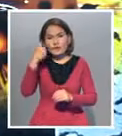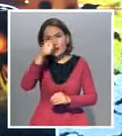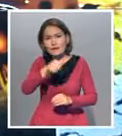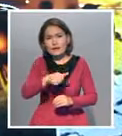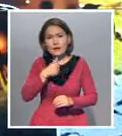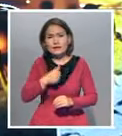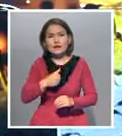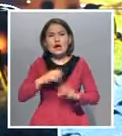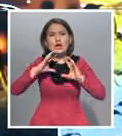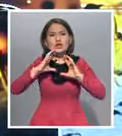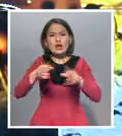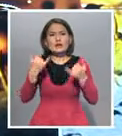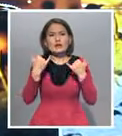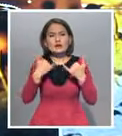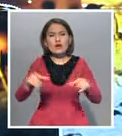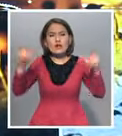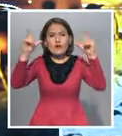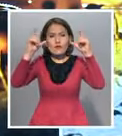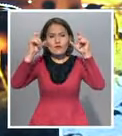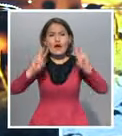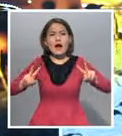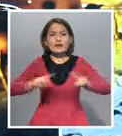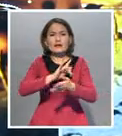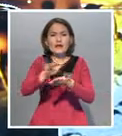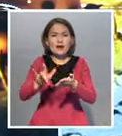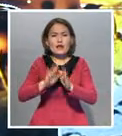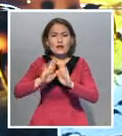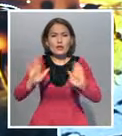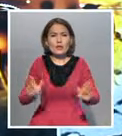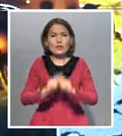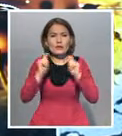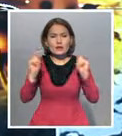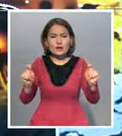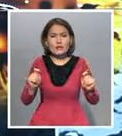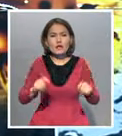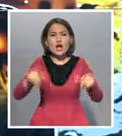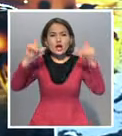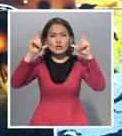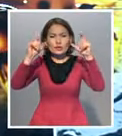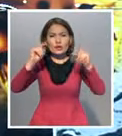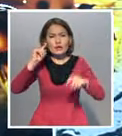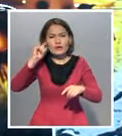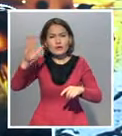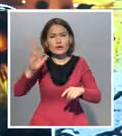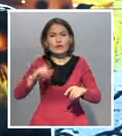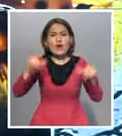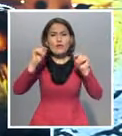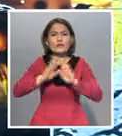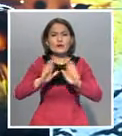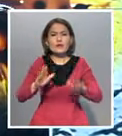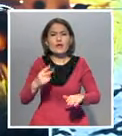2014 жылда жаһанды тамсандырған фотосуреттер елордалықтардың назарына ұсынылды. Талай суретшінің атын әлемге танытқан World Press фото